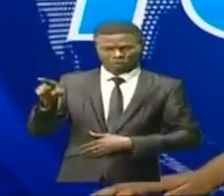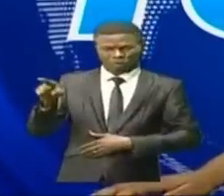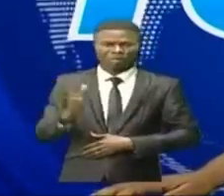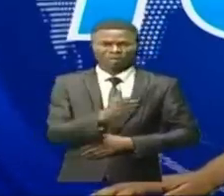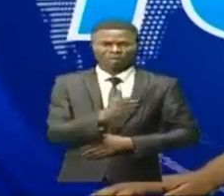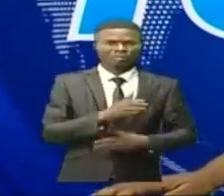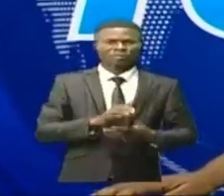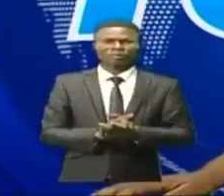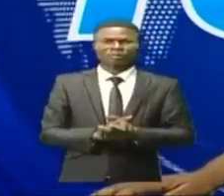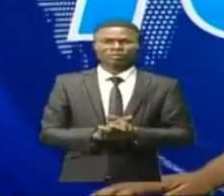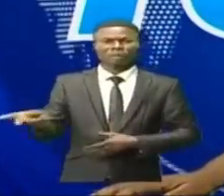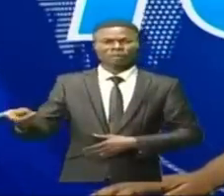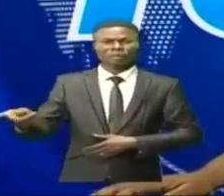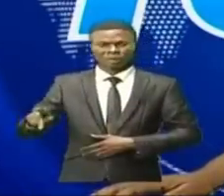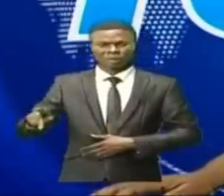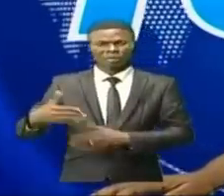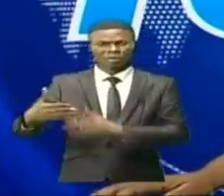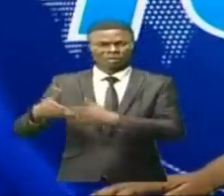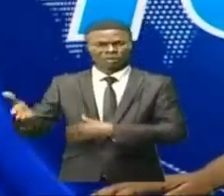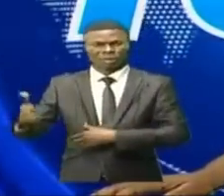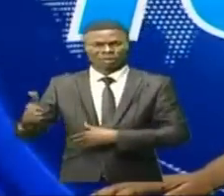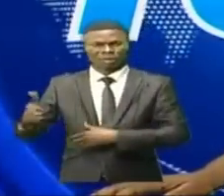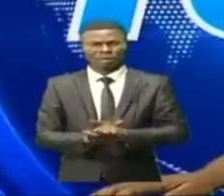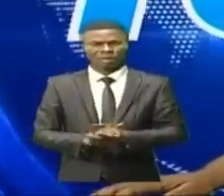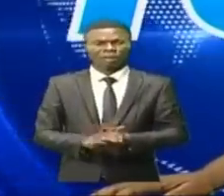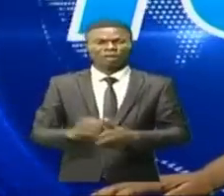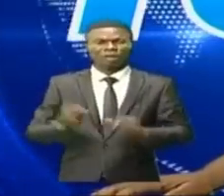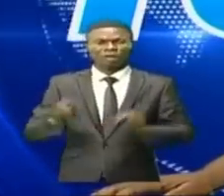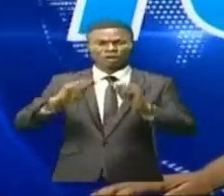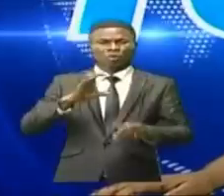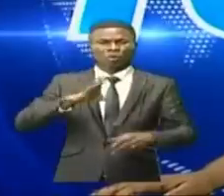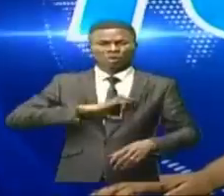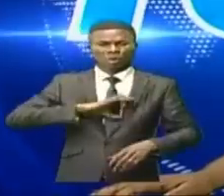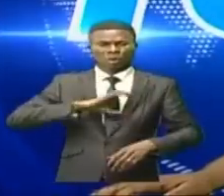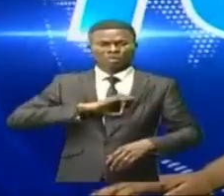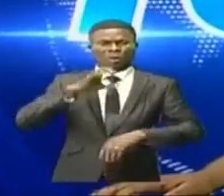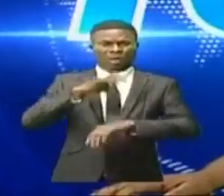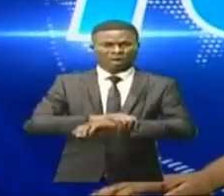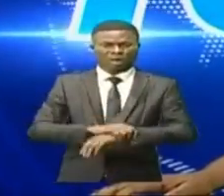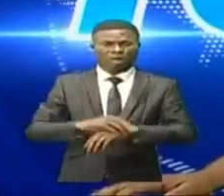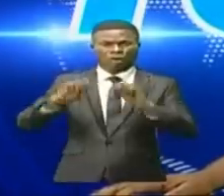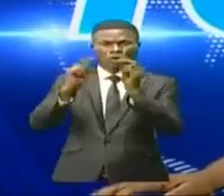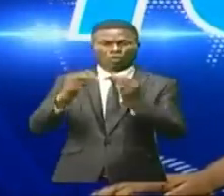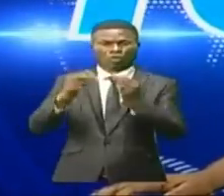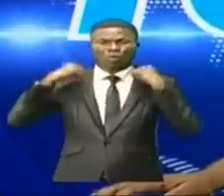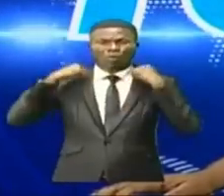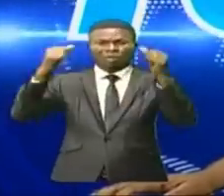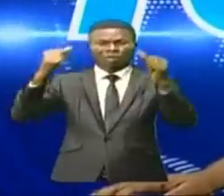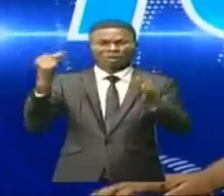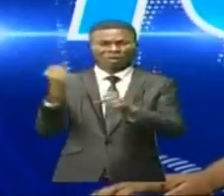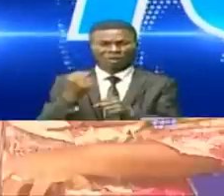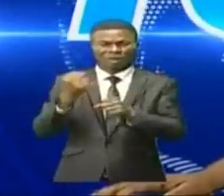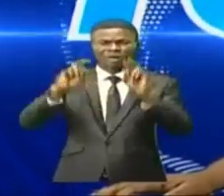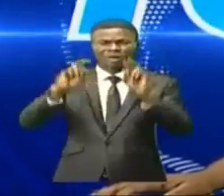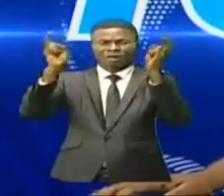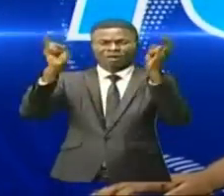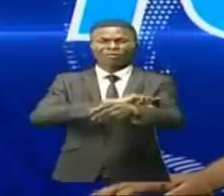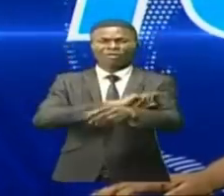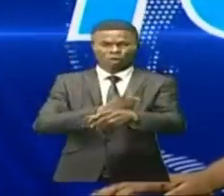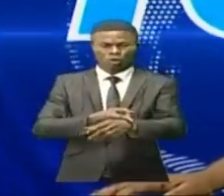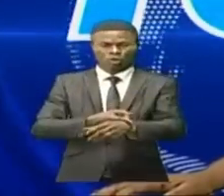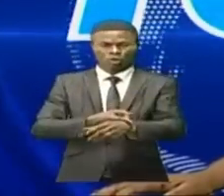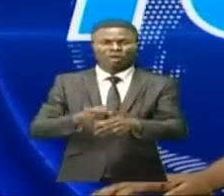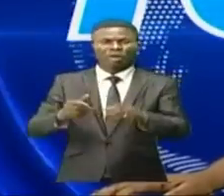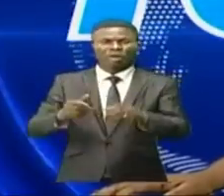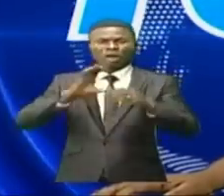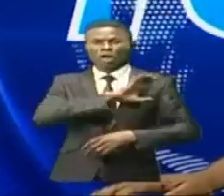Et dans la province voisine, la patrouille de la police a mis la main sur deux groupes de bandits opérant à Goma et les environs. Les